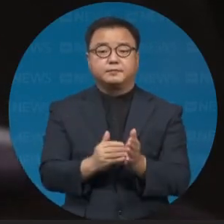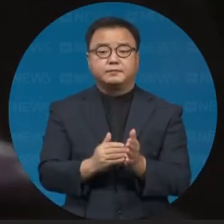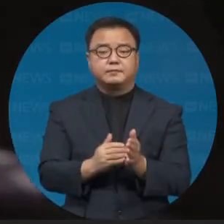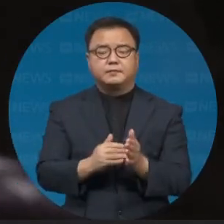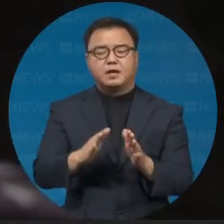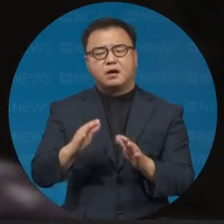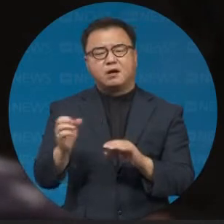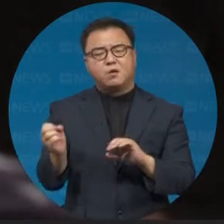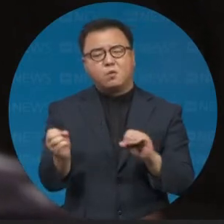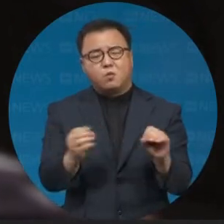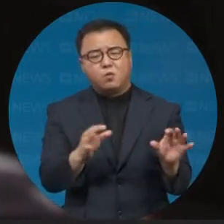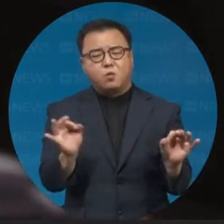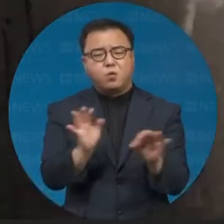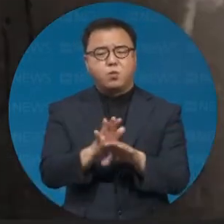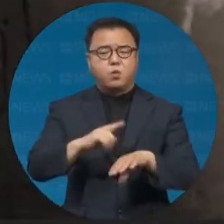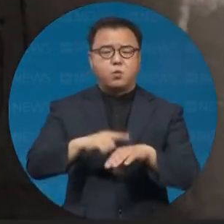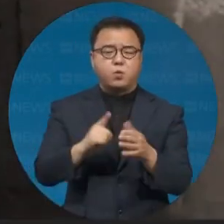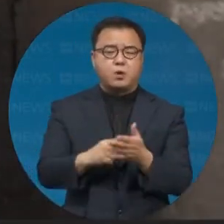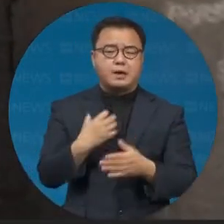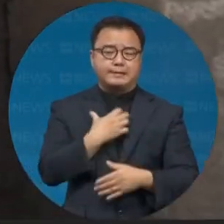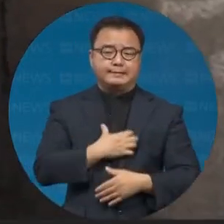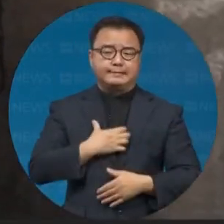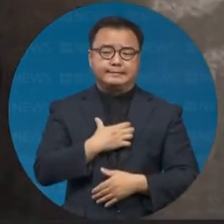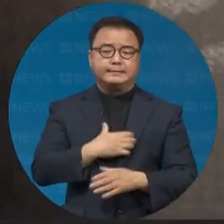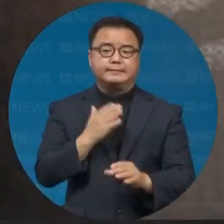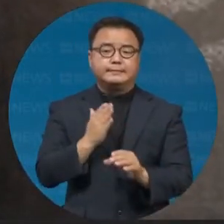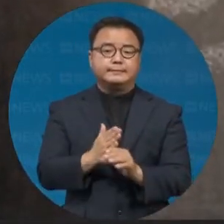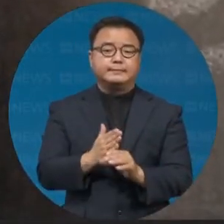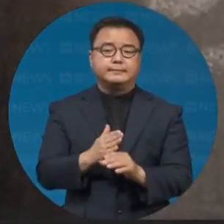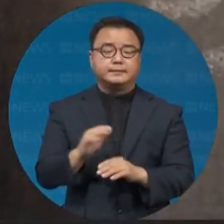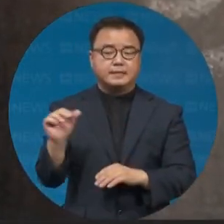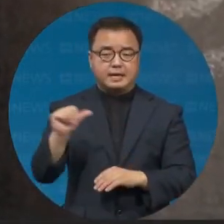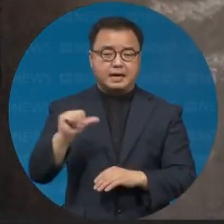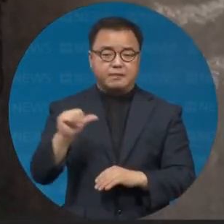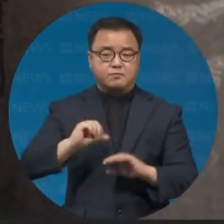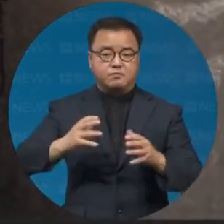깊은 상실감과 불안감 속에서 아프간 교육자들은